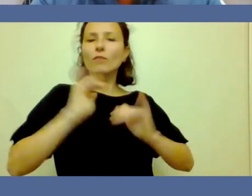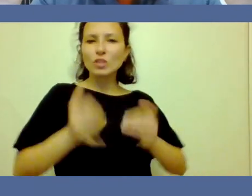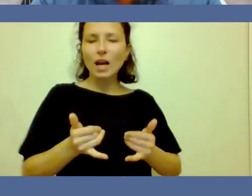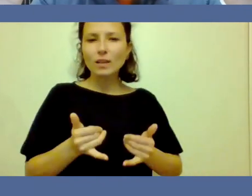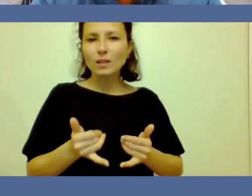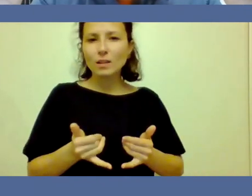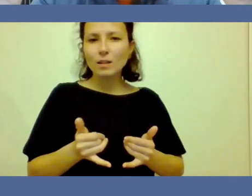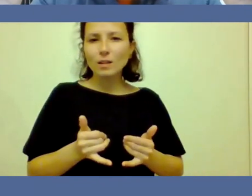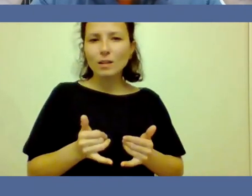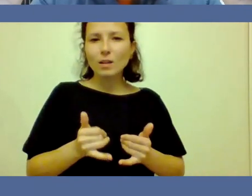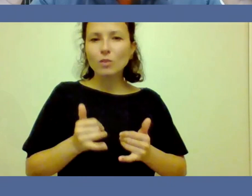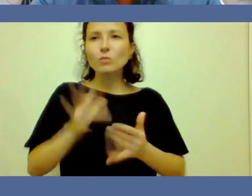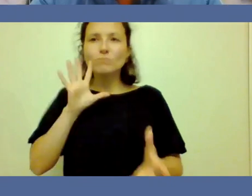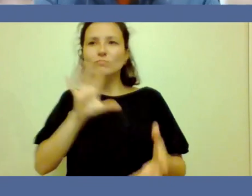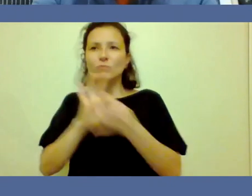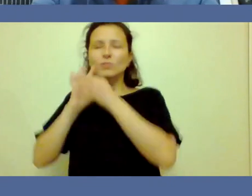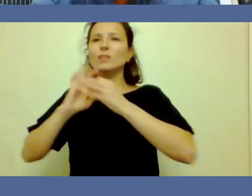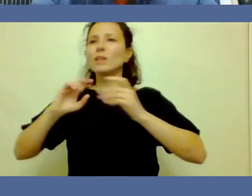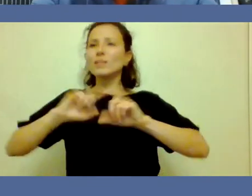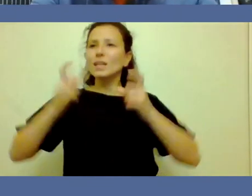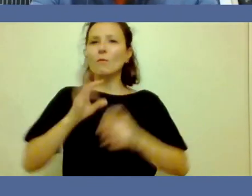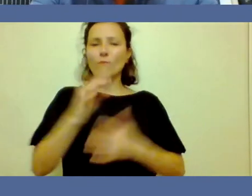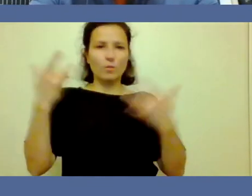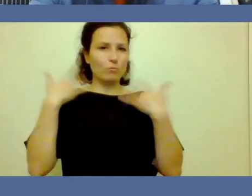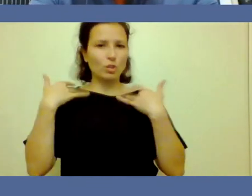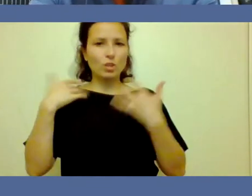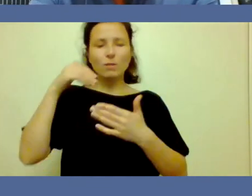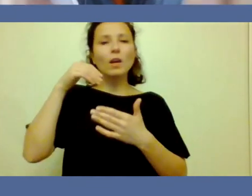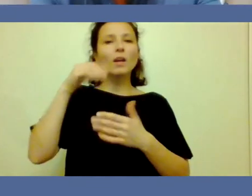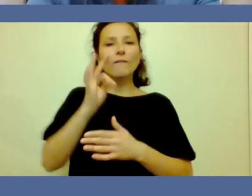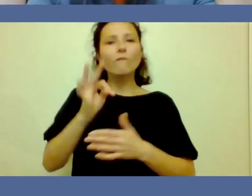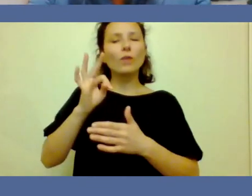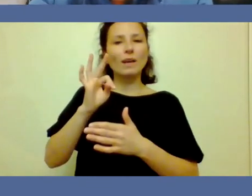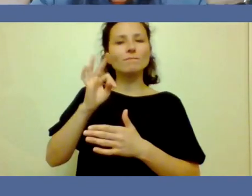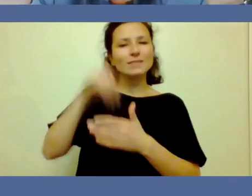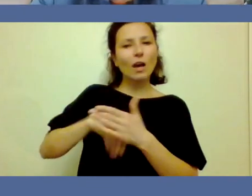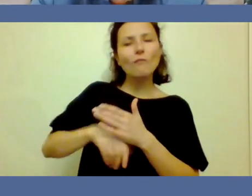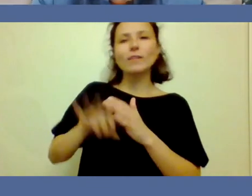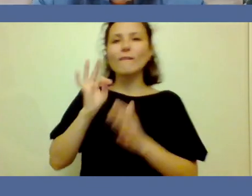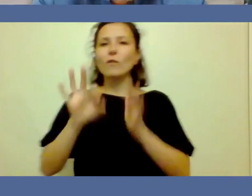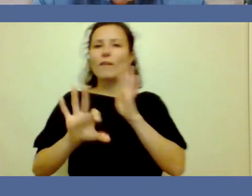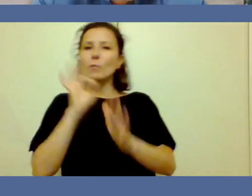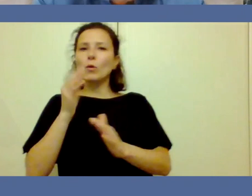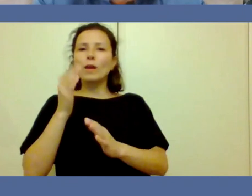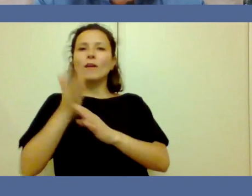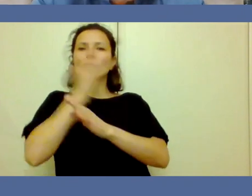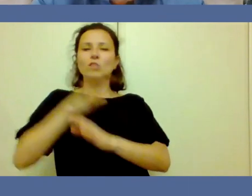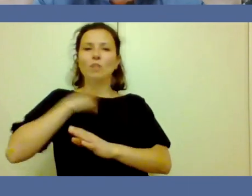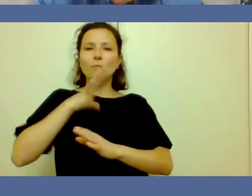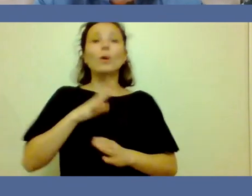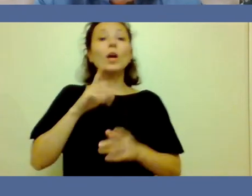dotychczasowe pana życie i wszystkie pana wybory. A o tym na przykład jest okularnik. Ja wie pan, to pytanie, które pan mi zadał, o tym ja